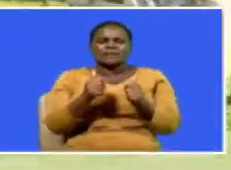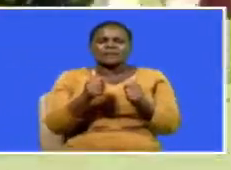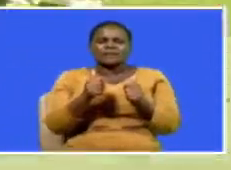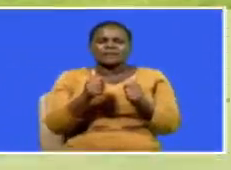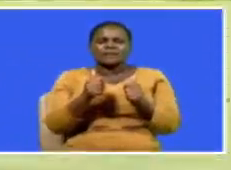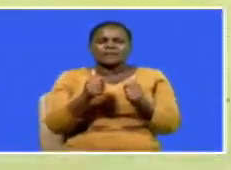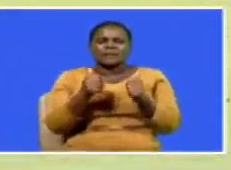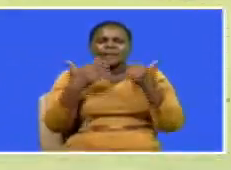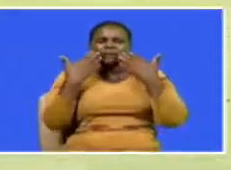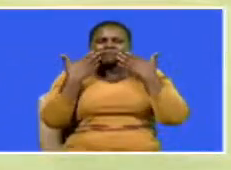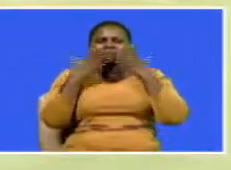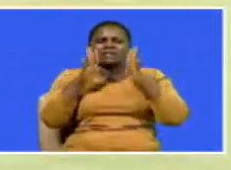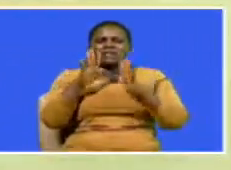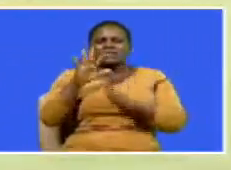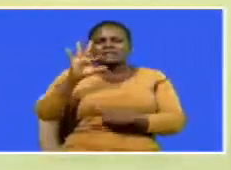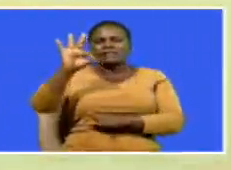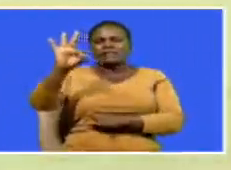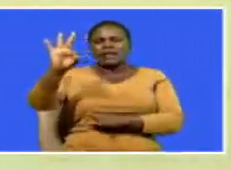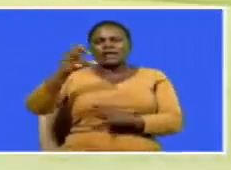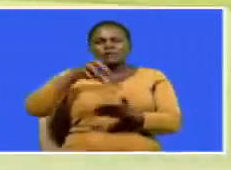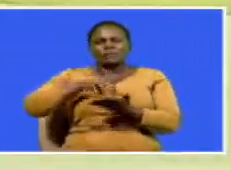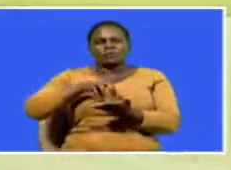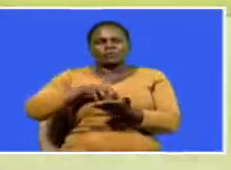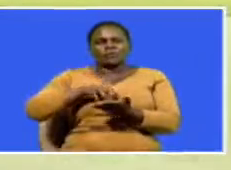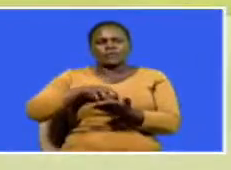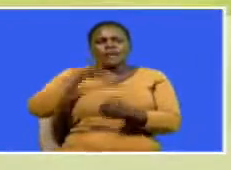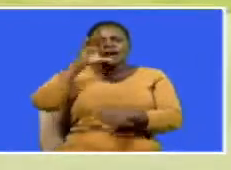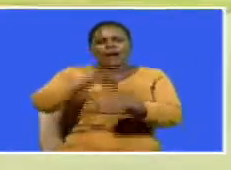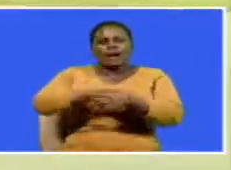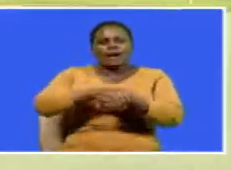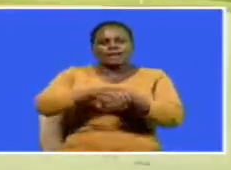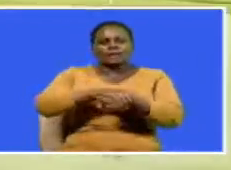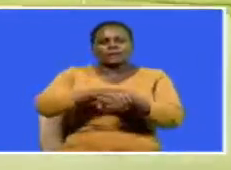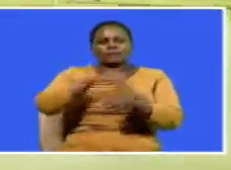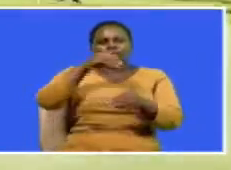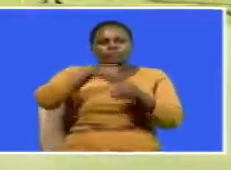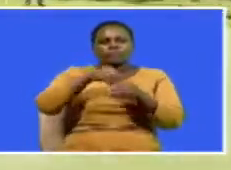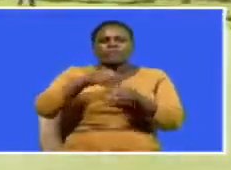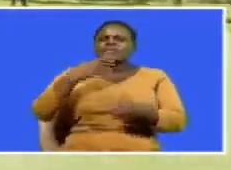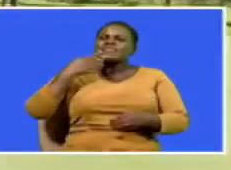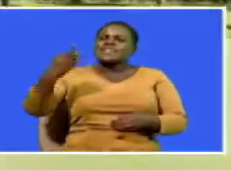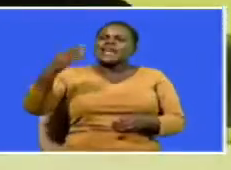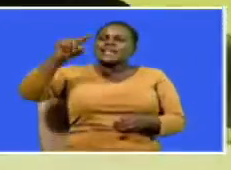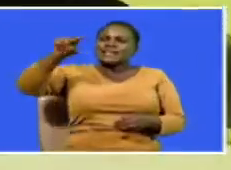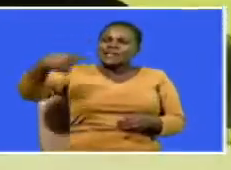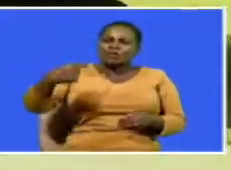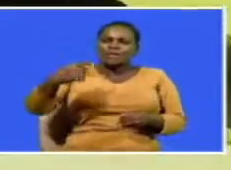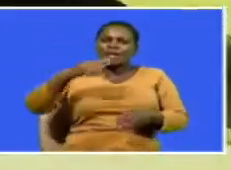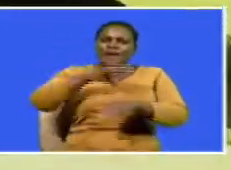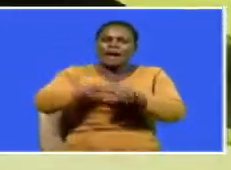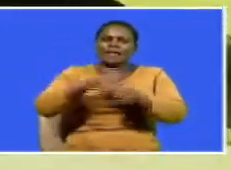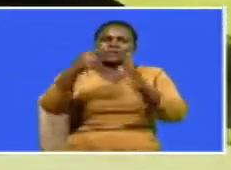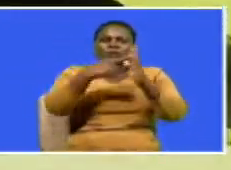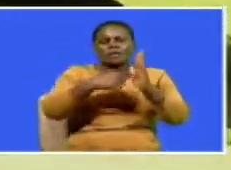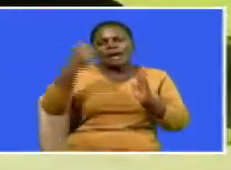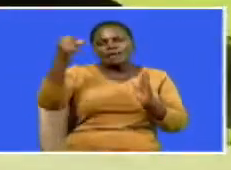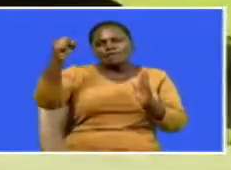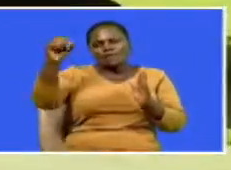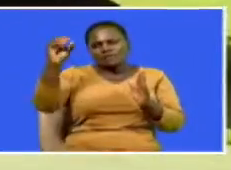Chinoi akimaliza nafasi ya tatu. Muyambo alitia kibindoni shilingi 300,000 baada ya kuzua alama 50